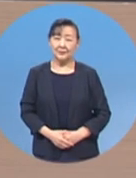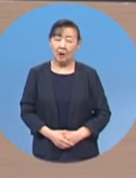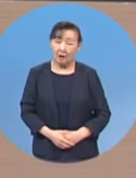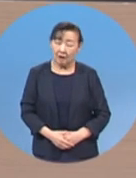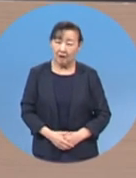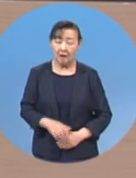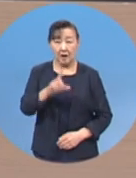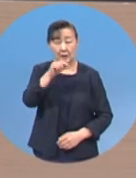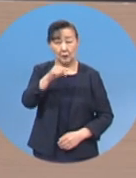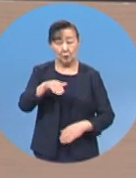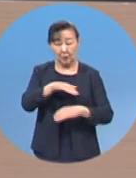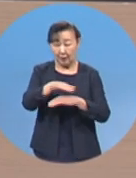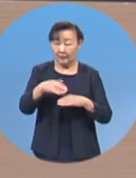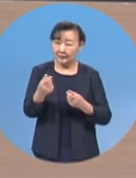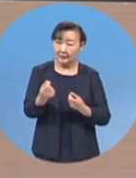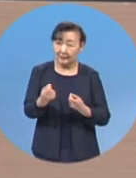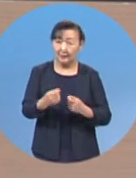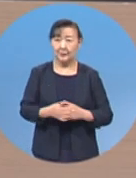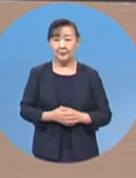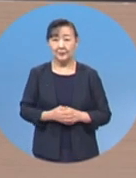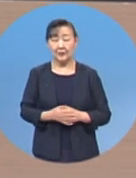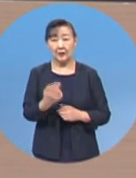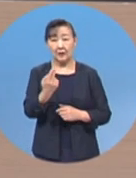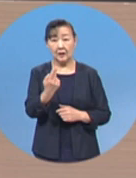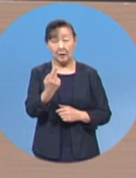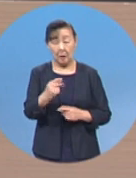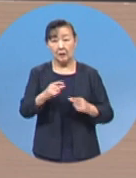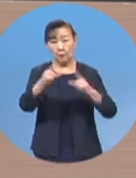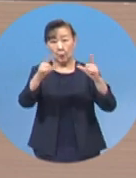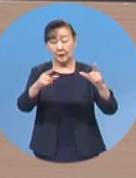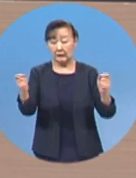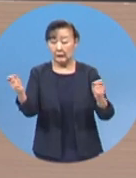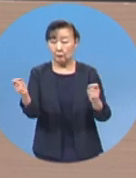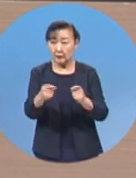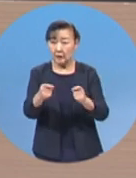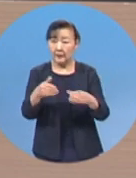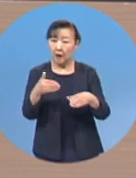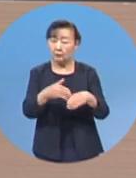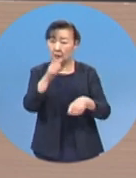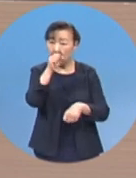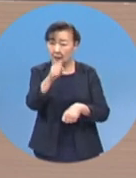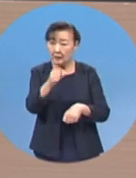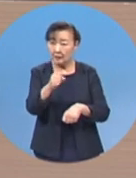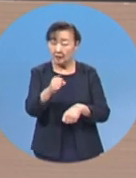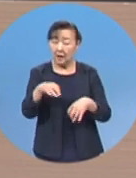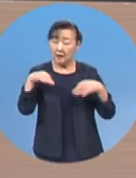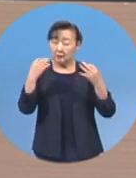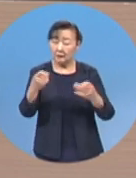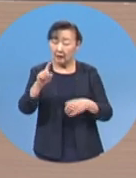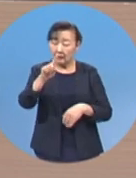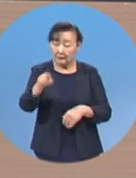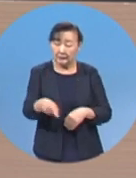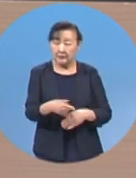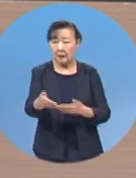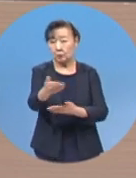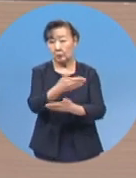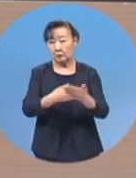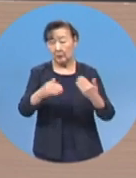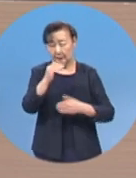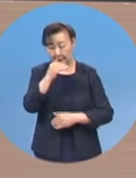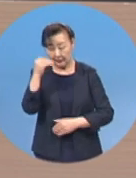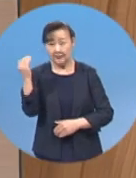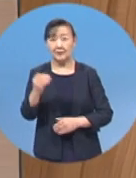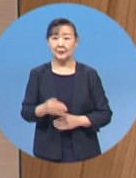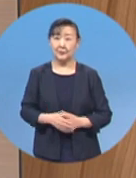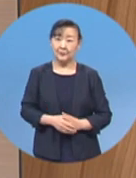野鳥可愛かったですね。都心からもアクセスのいい習志野市で豊かな自然に触れられるのはとっても素晴らしい